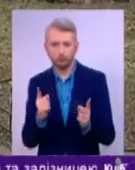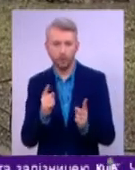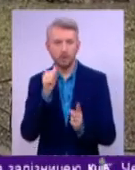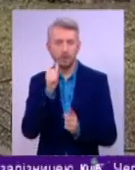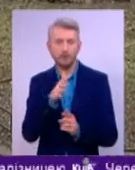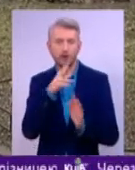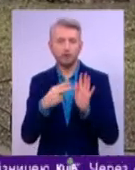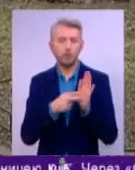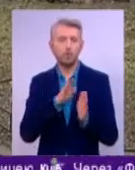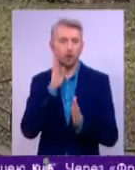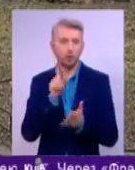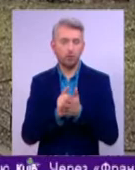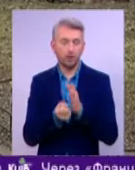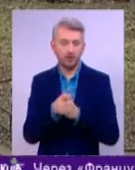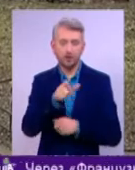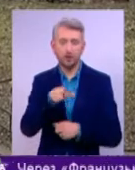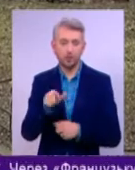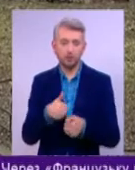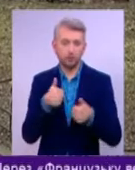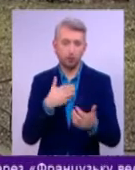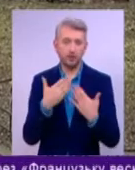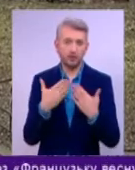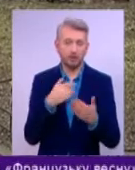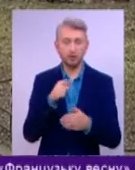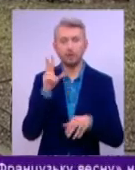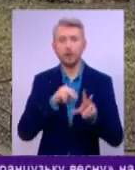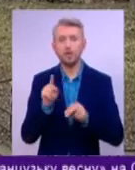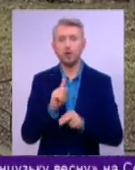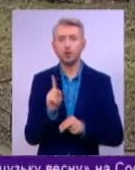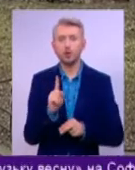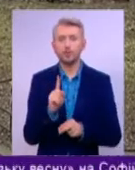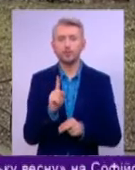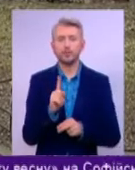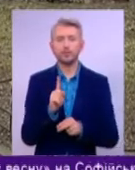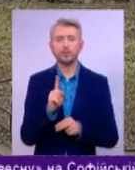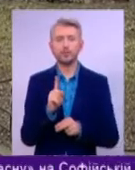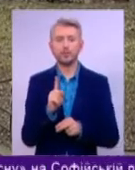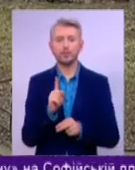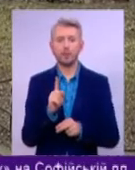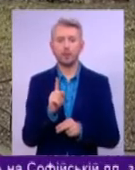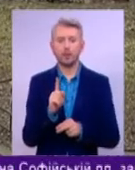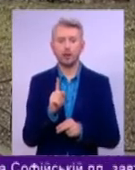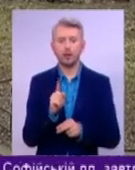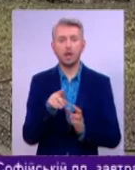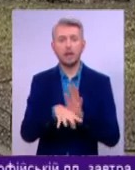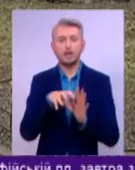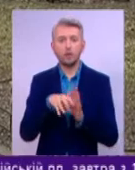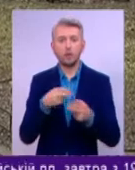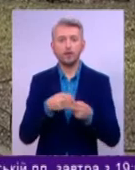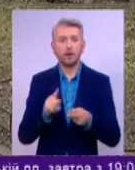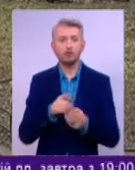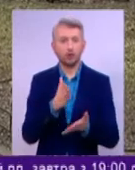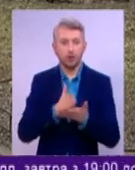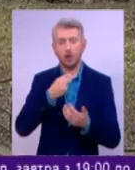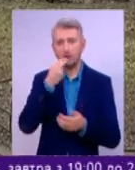7-й ранку має з'явитися. Тому люди добре до цього ставляться, вони вважають, що ті насосні станції, які є, нехай